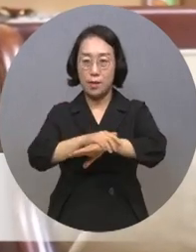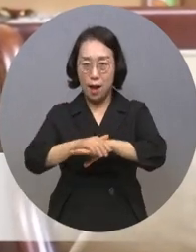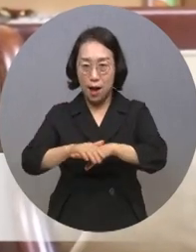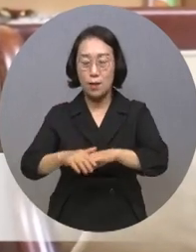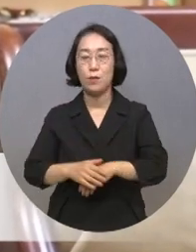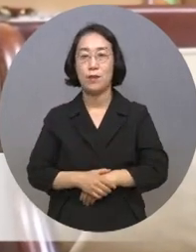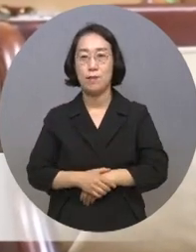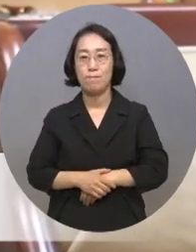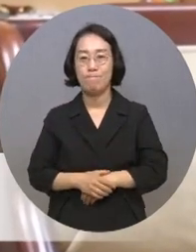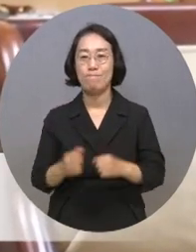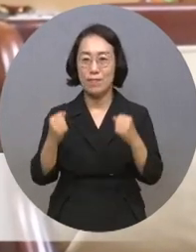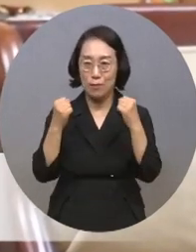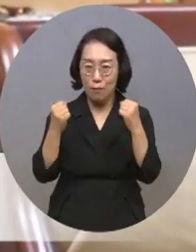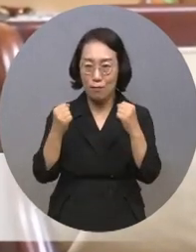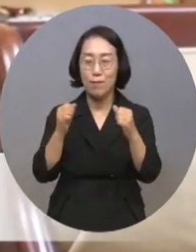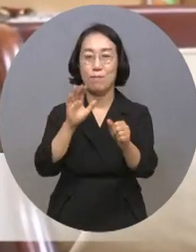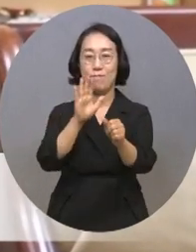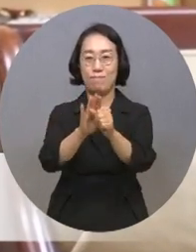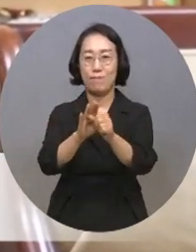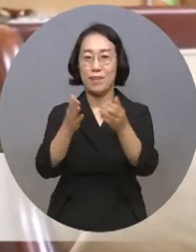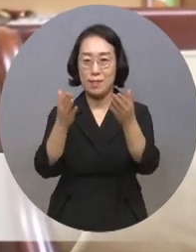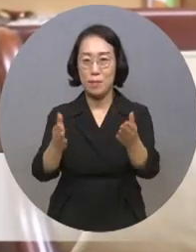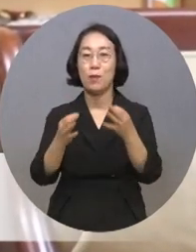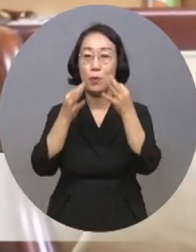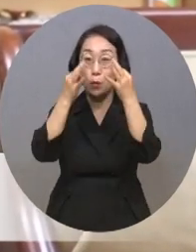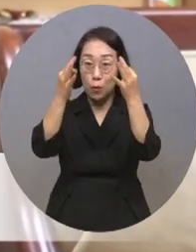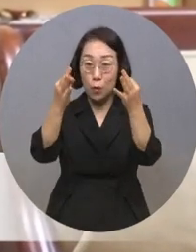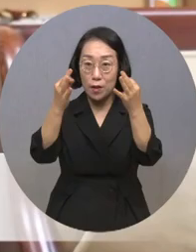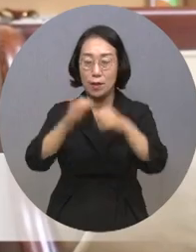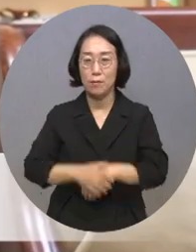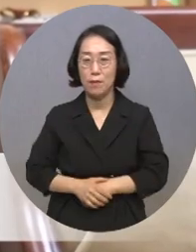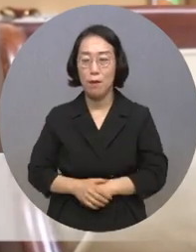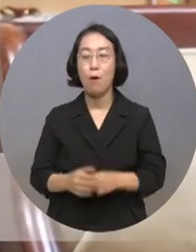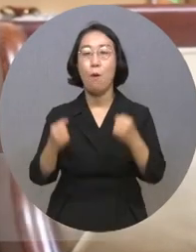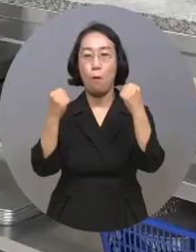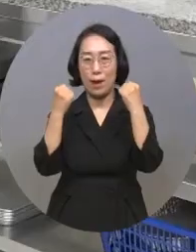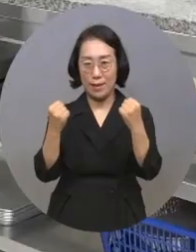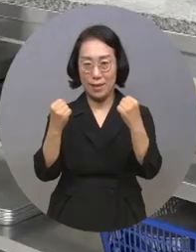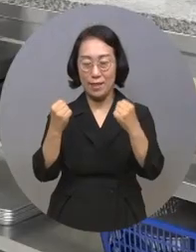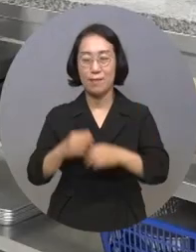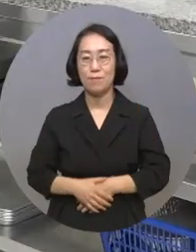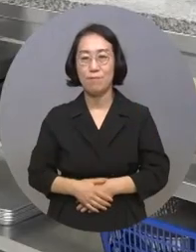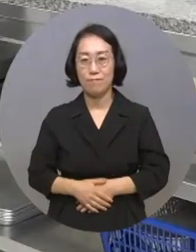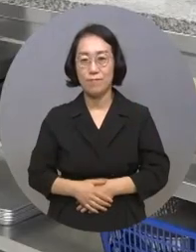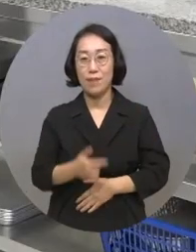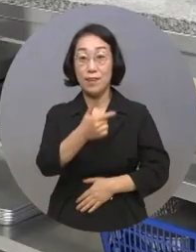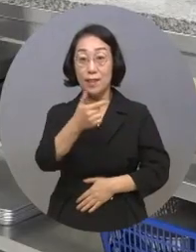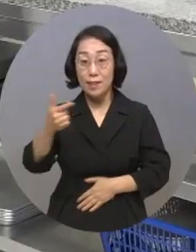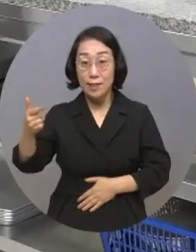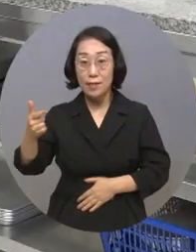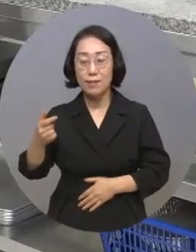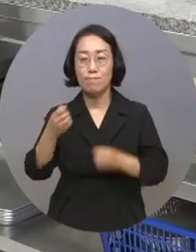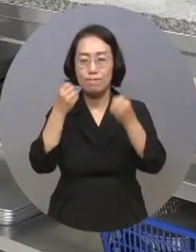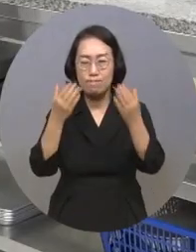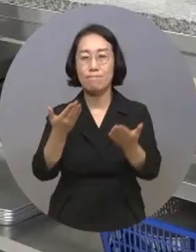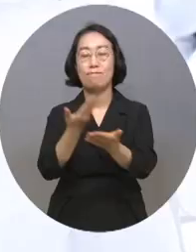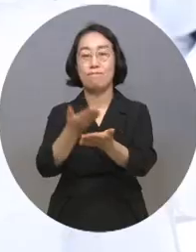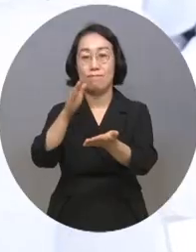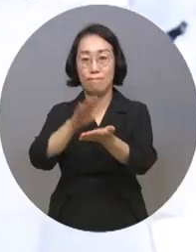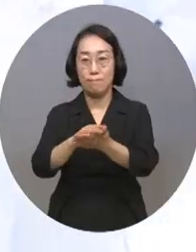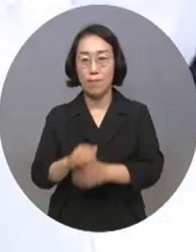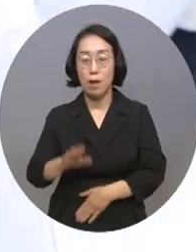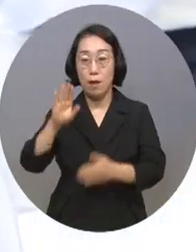열심히 응원하겠습니다. 노력하겠습니다. 예, 일산고등학교 화이팅! 대대적인 학교 재건축과